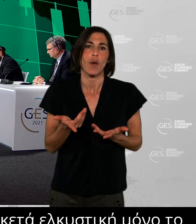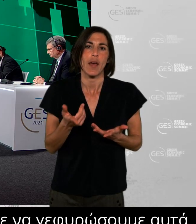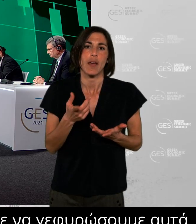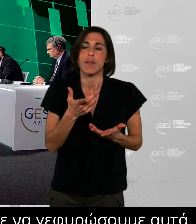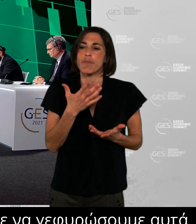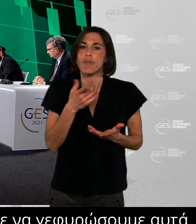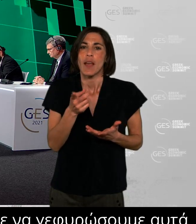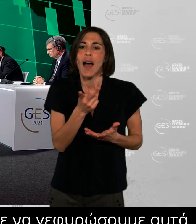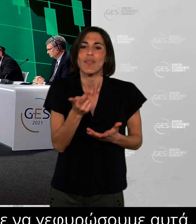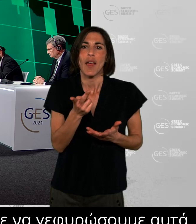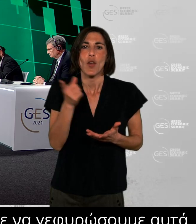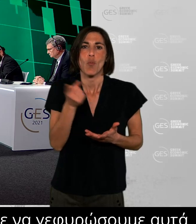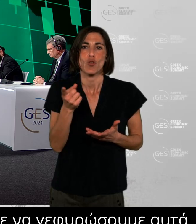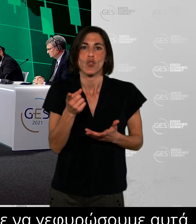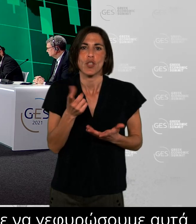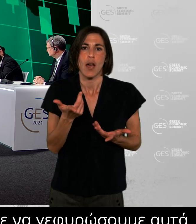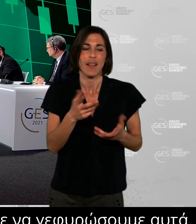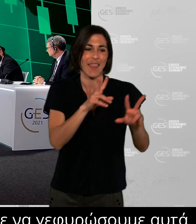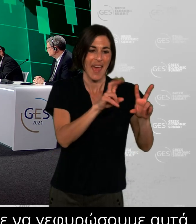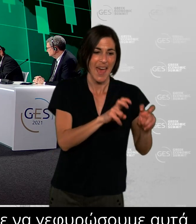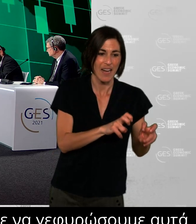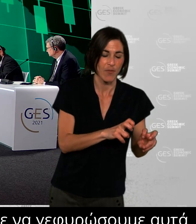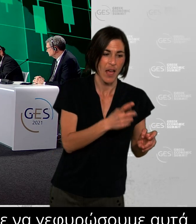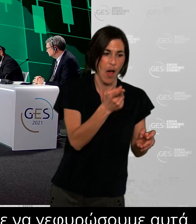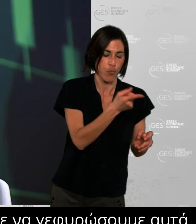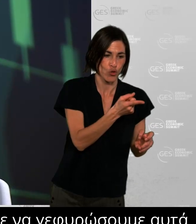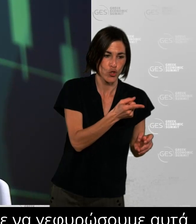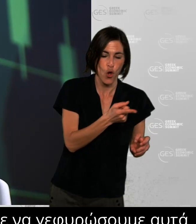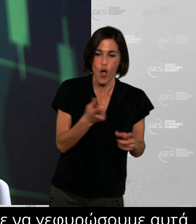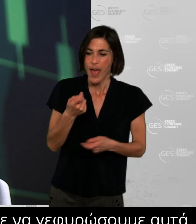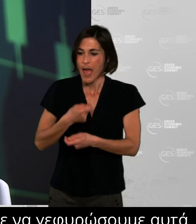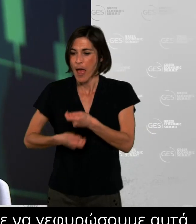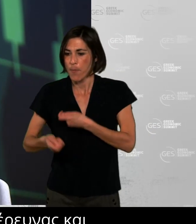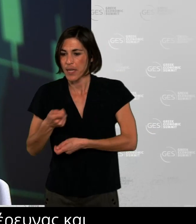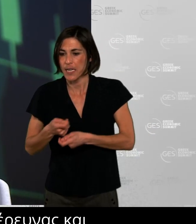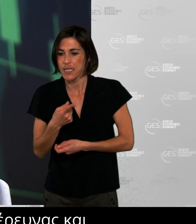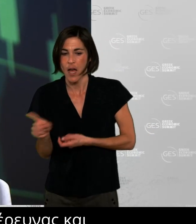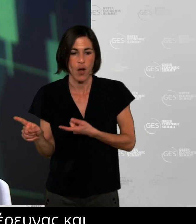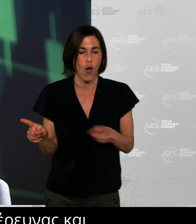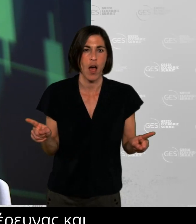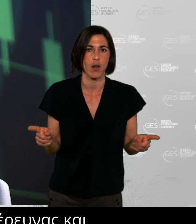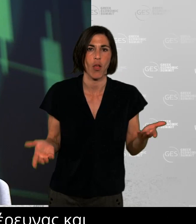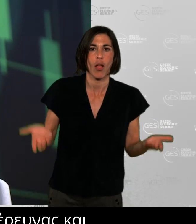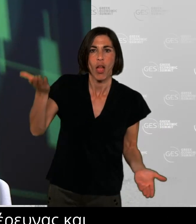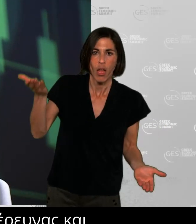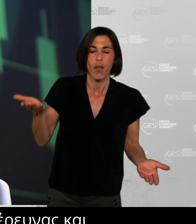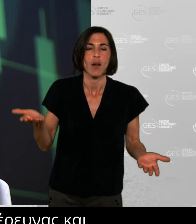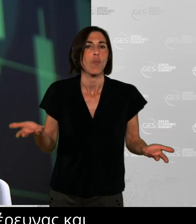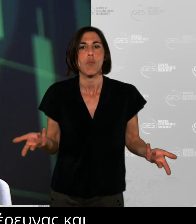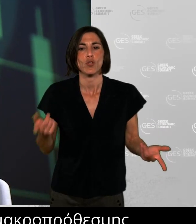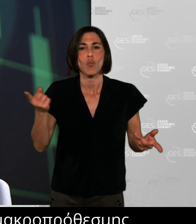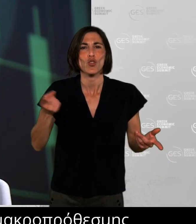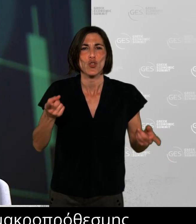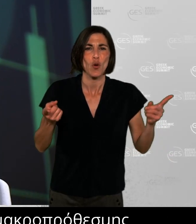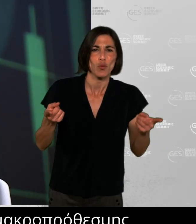άκρα, το χάσμα που υπάρχει μεταξύ έρευνας και επιχειρήσεων με σκοπό τη δημιουργία καινοτομίας και μακροπρόθεσμης προστιθέμενης αξίας. Και ποια είναι η σημασία σε